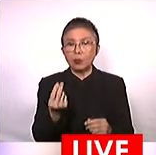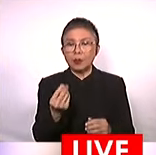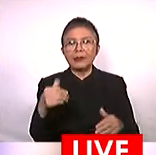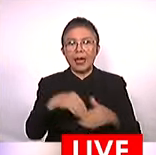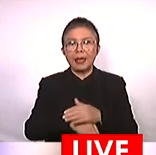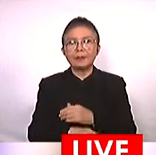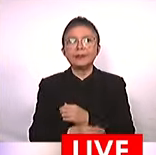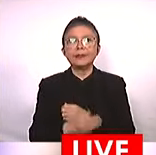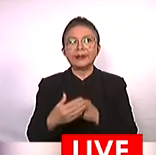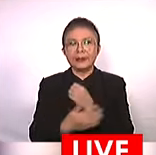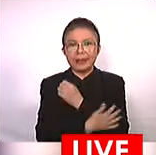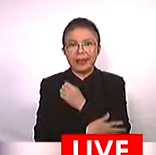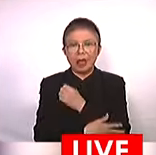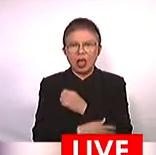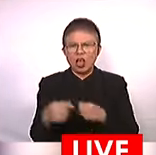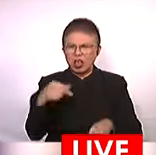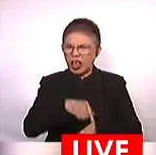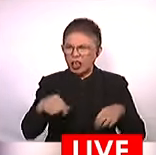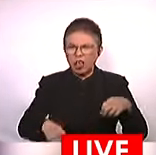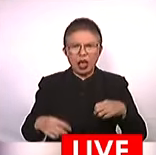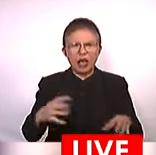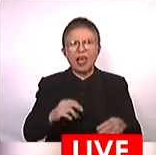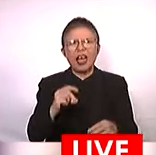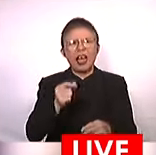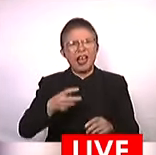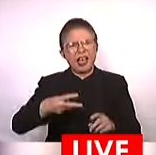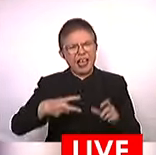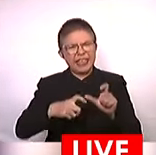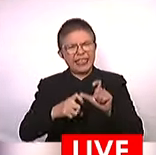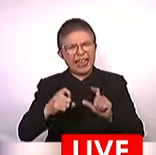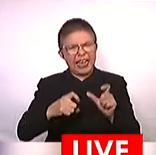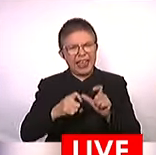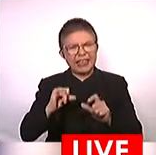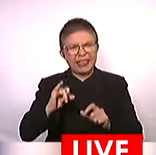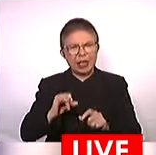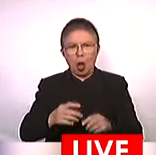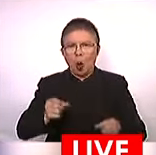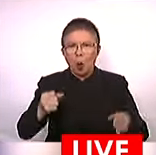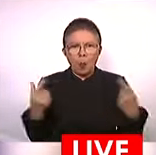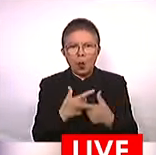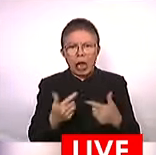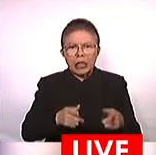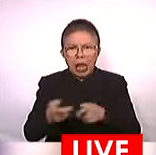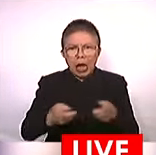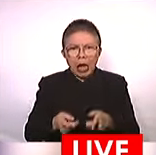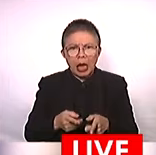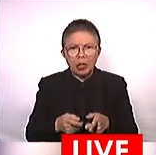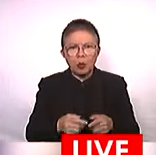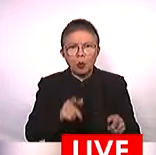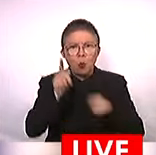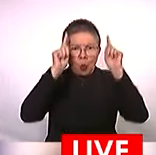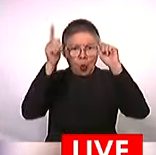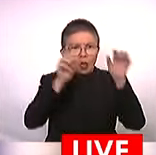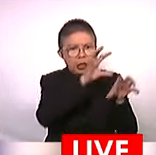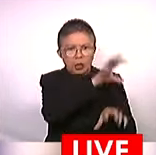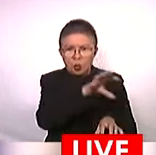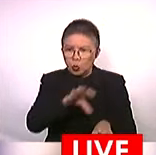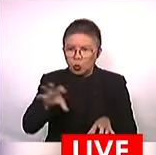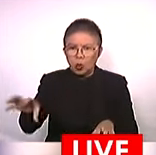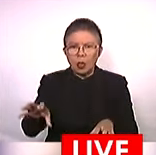negeri di tengah gempuran Resesi Global perang dagang konflik geopolitik